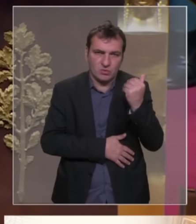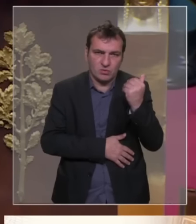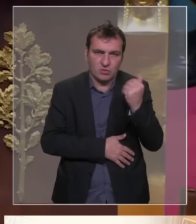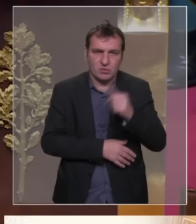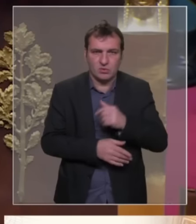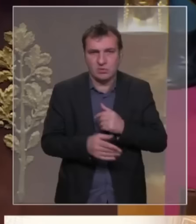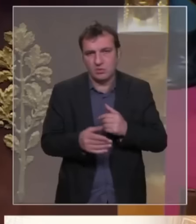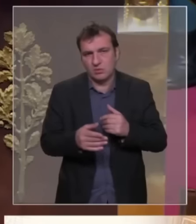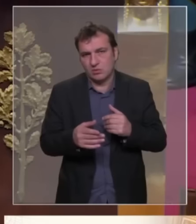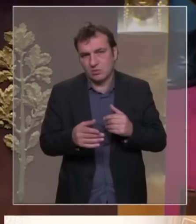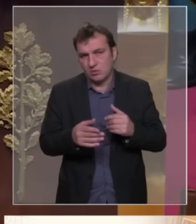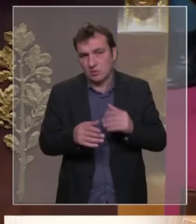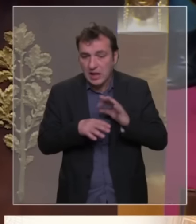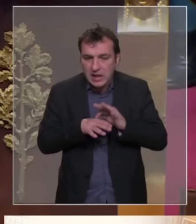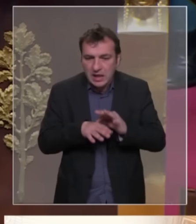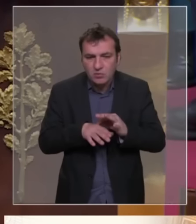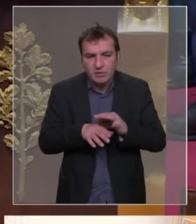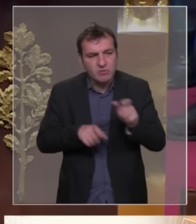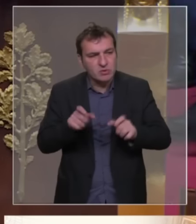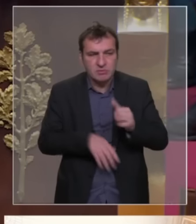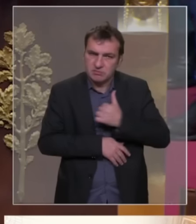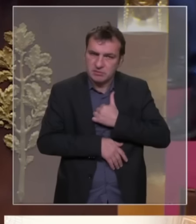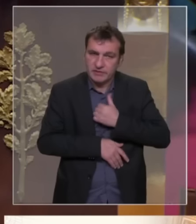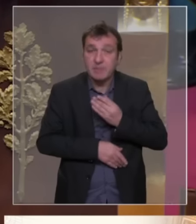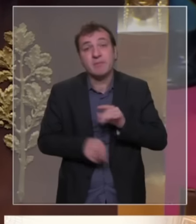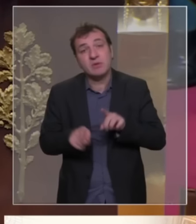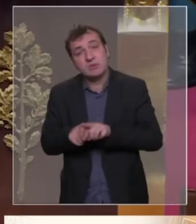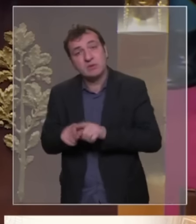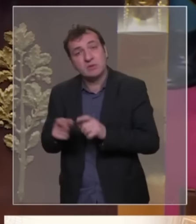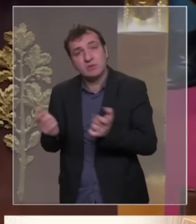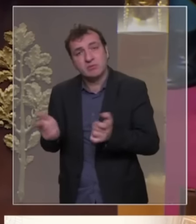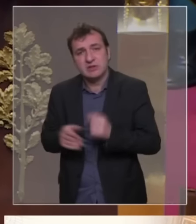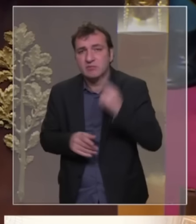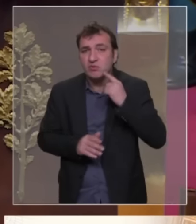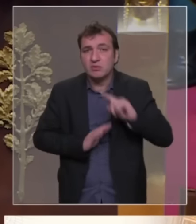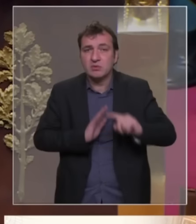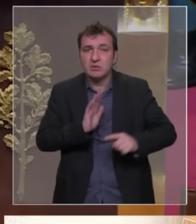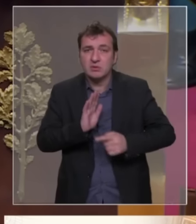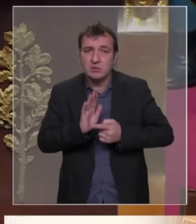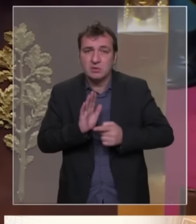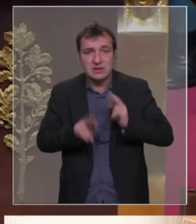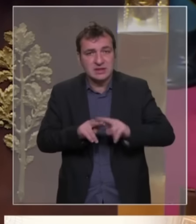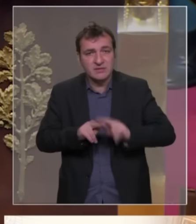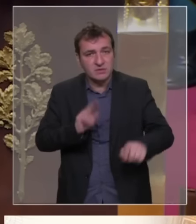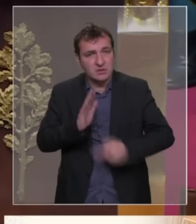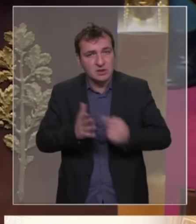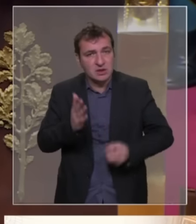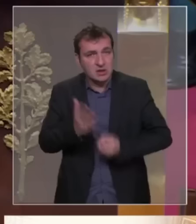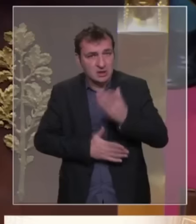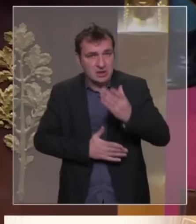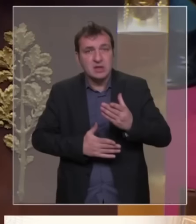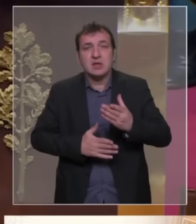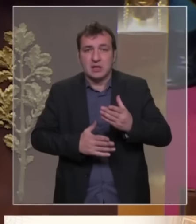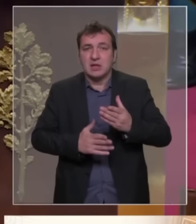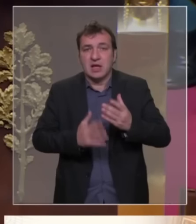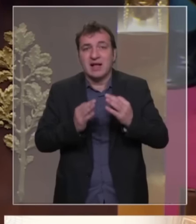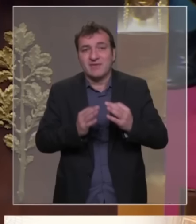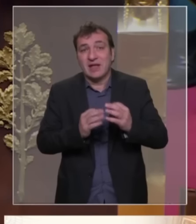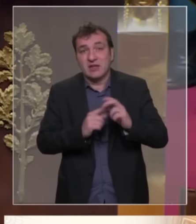cibler l'accompagnement des particuliers et des entreprises, notamment pour la rénovation thermique des bâtiments. En attendant,